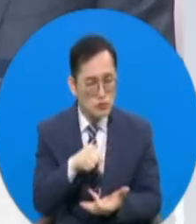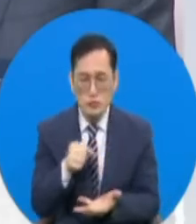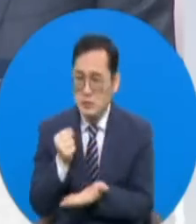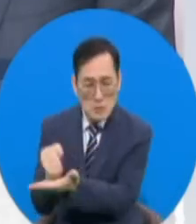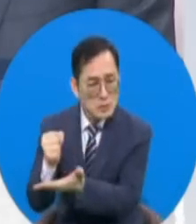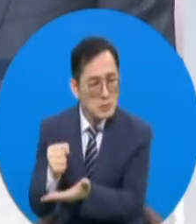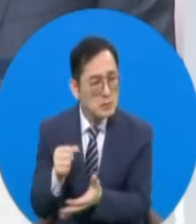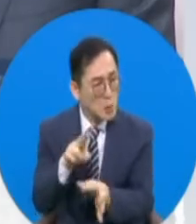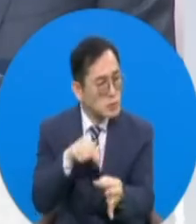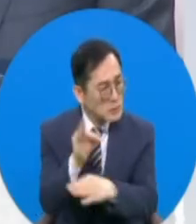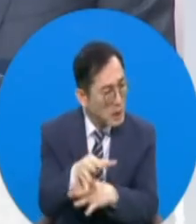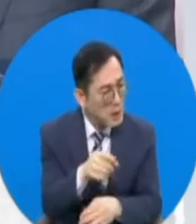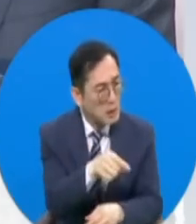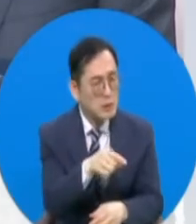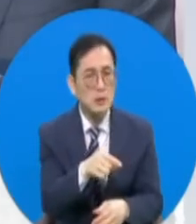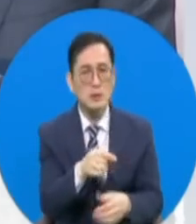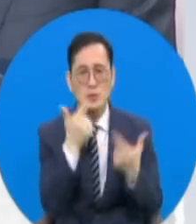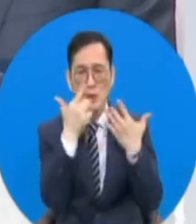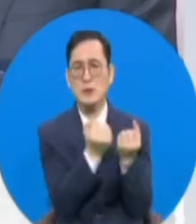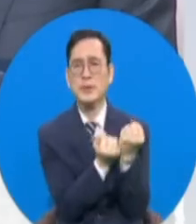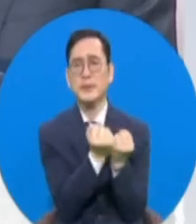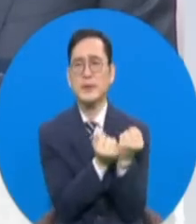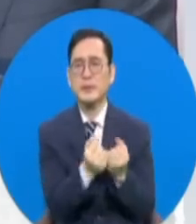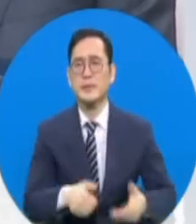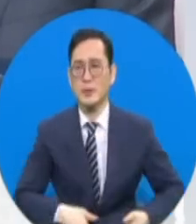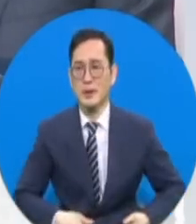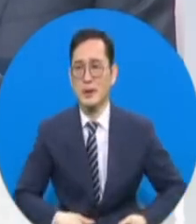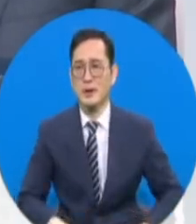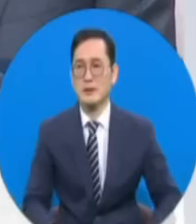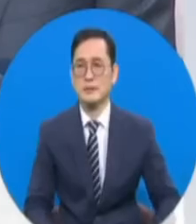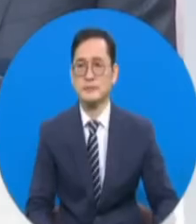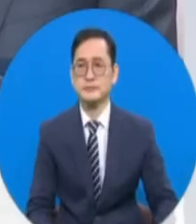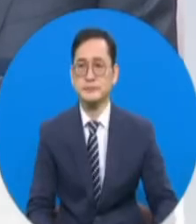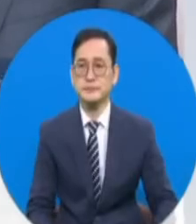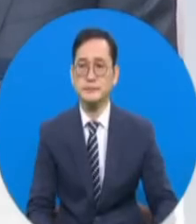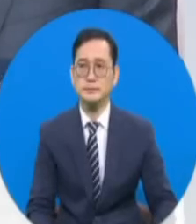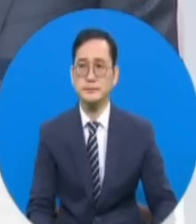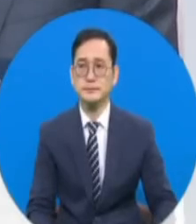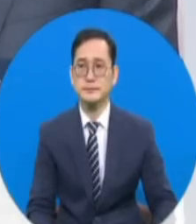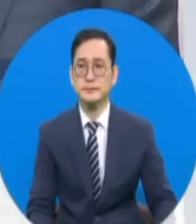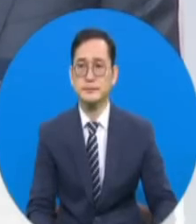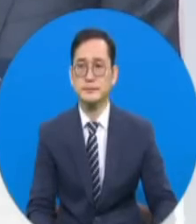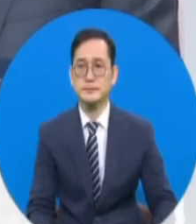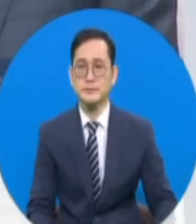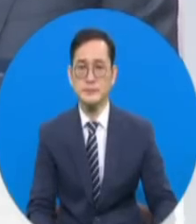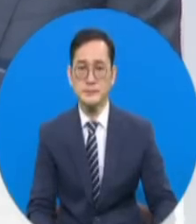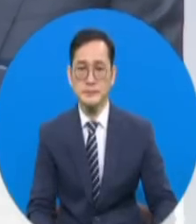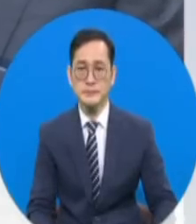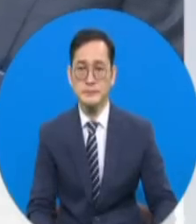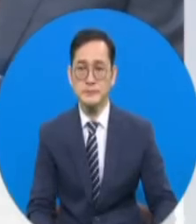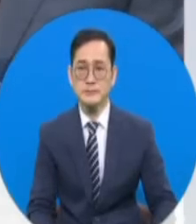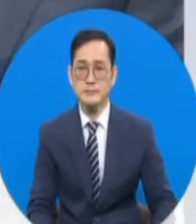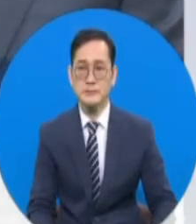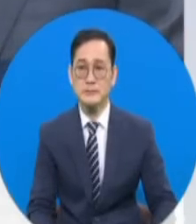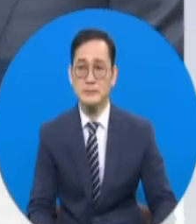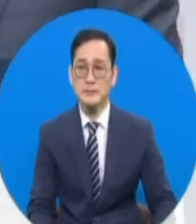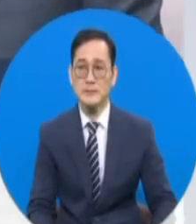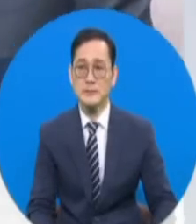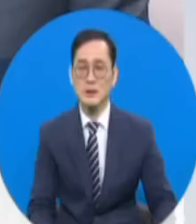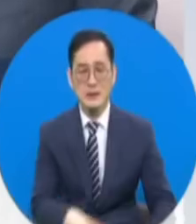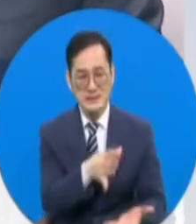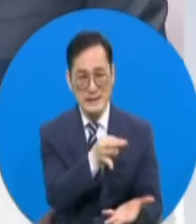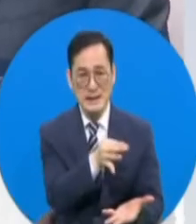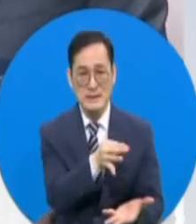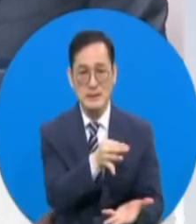김남국 의원이 재산에 대해서 일일이 다 소명을 해야 되는 상황으로 지금 내몰리고 있는데 재산 형성 과정을 전부